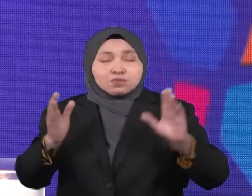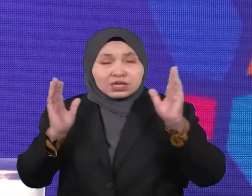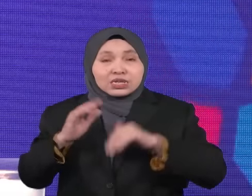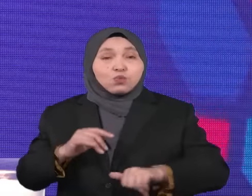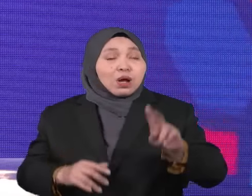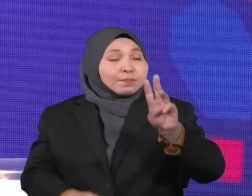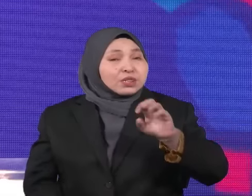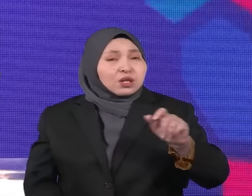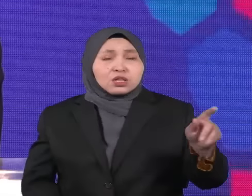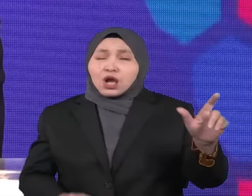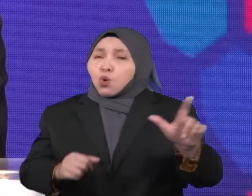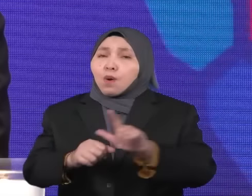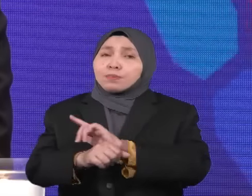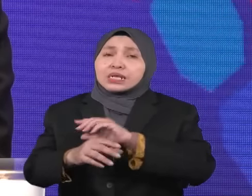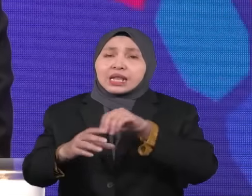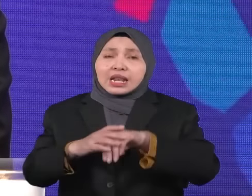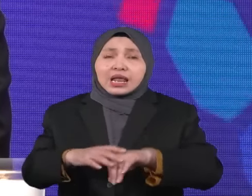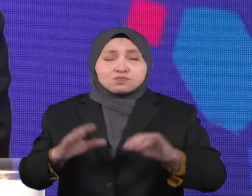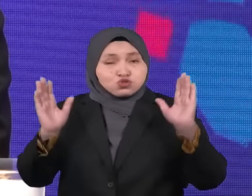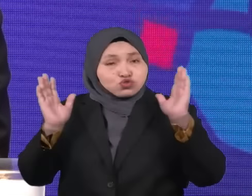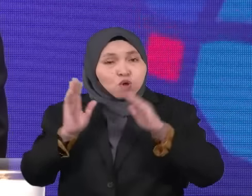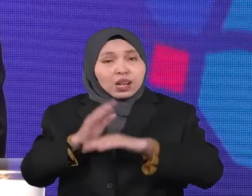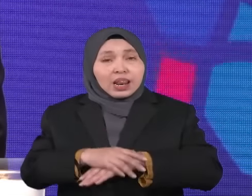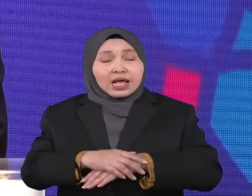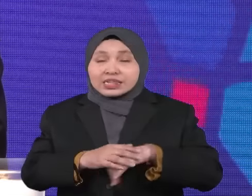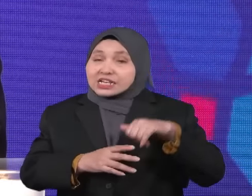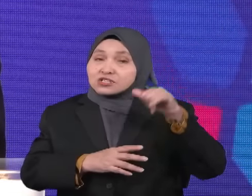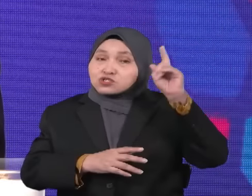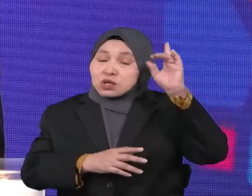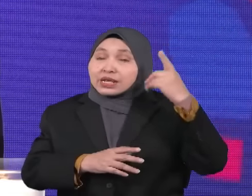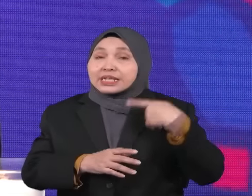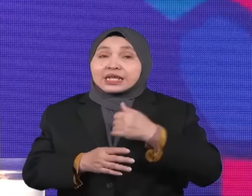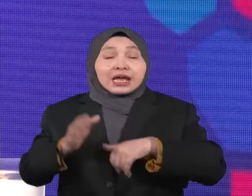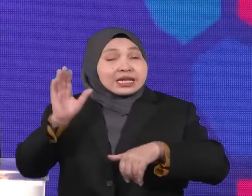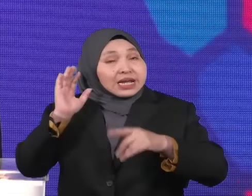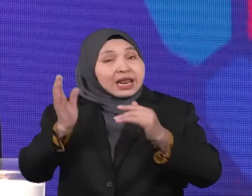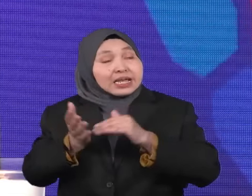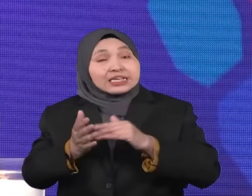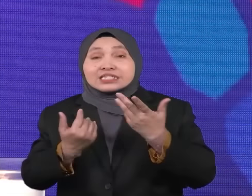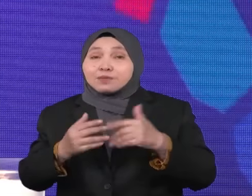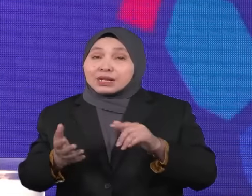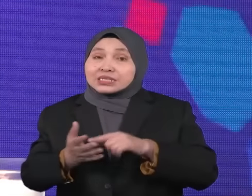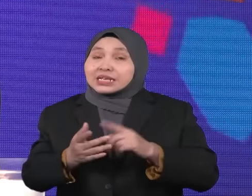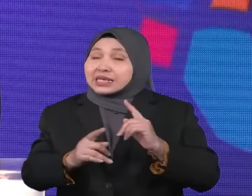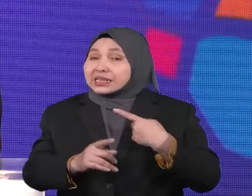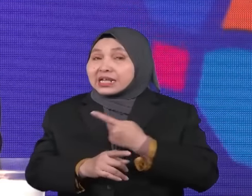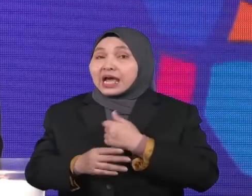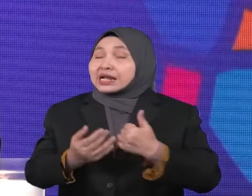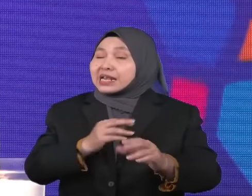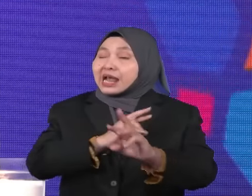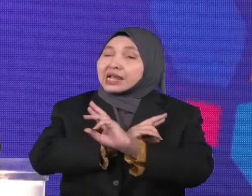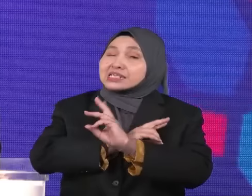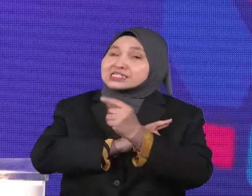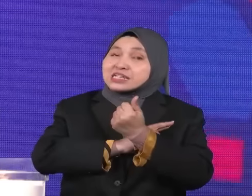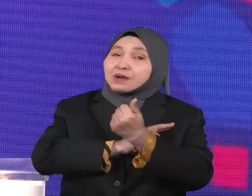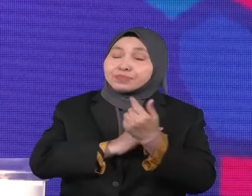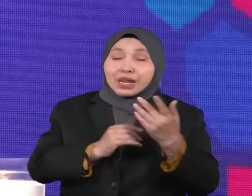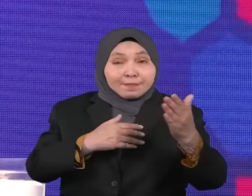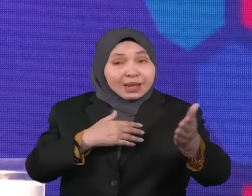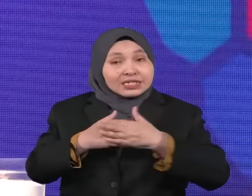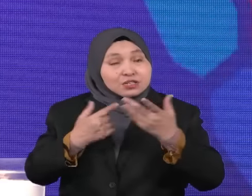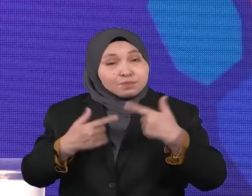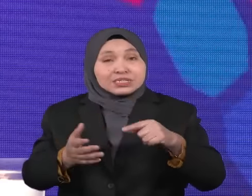ayat. Komplit dah boleh baca dalam solat. InsyaAllah kita nak dengar lagi selepas ini. Namun kita nak berehat dahulu seketika. Kembali